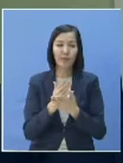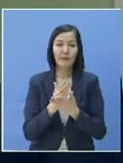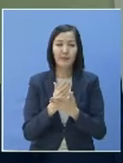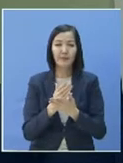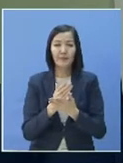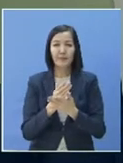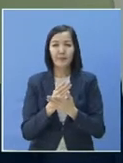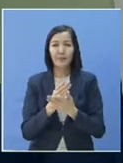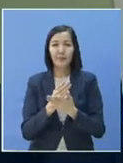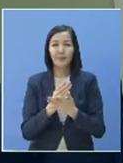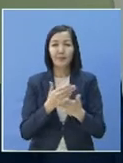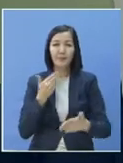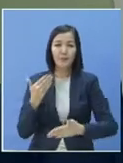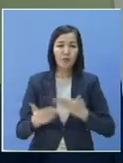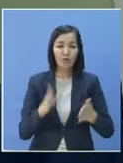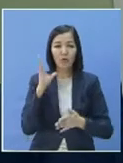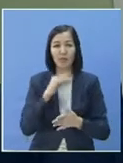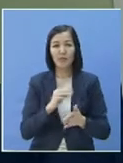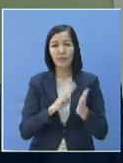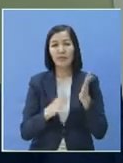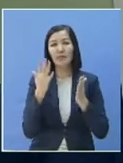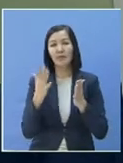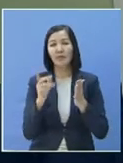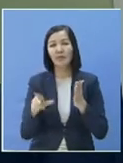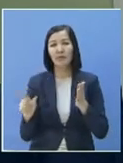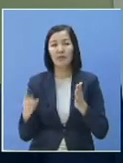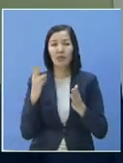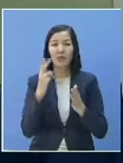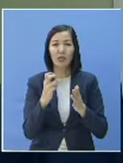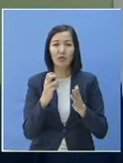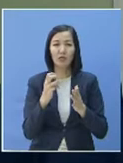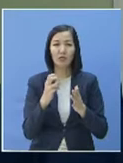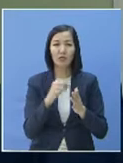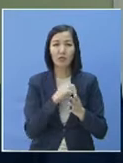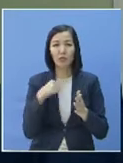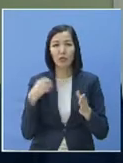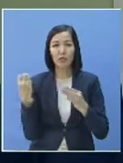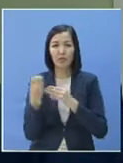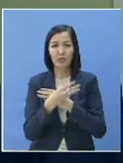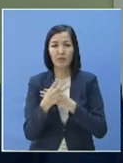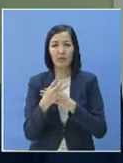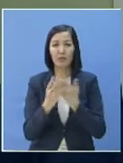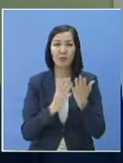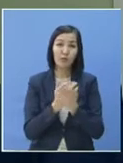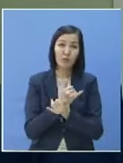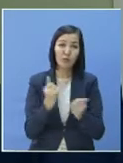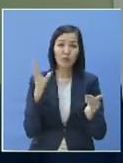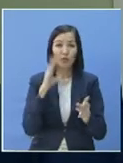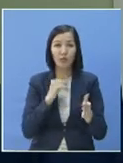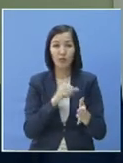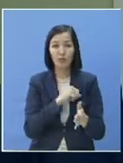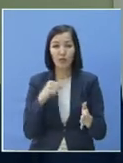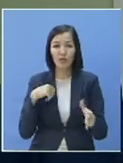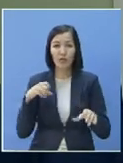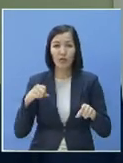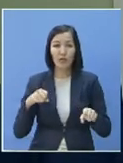жақсы жүре бастады. 85 адам айтқанда 200-ден астам өздерін қамтай бастады. Коляскамен өздері жол